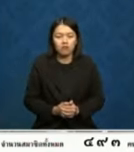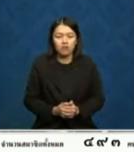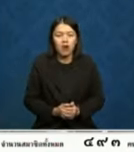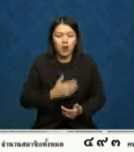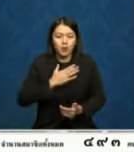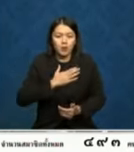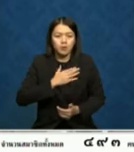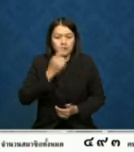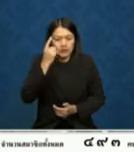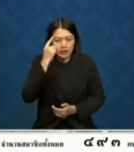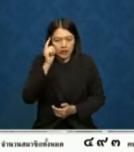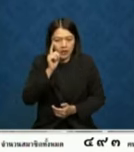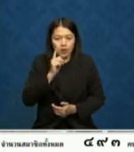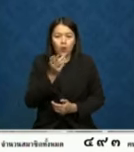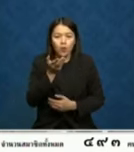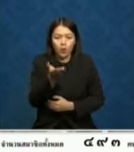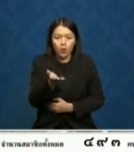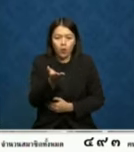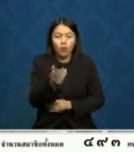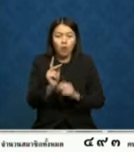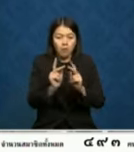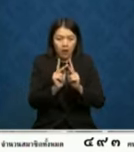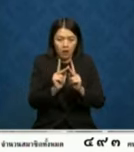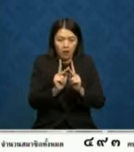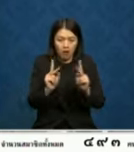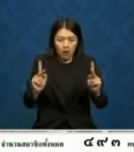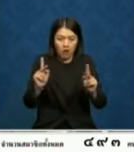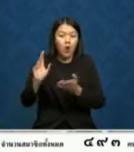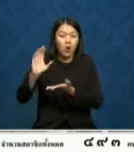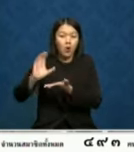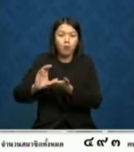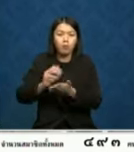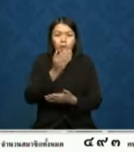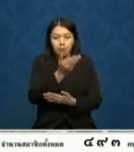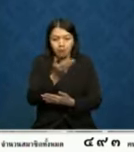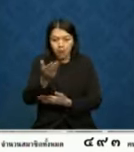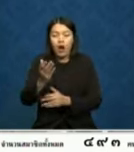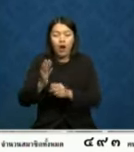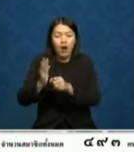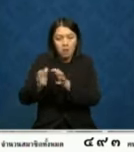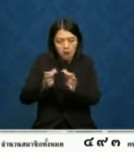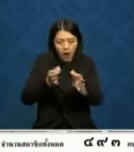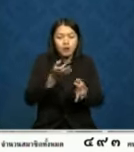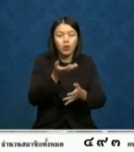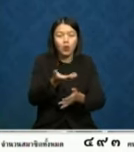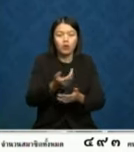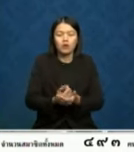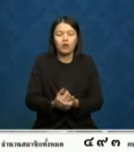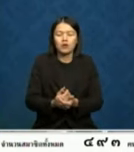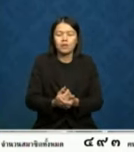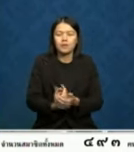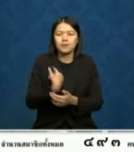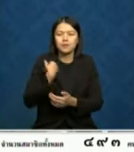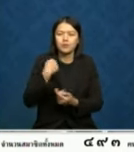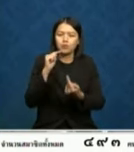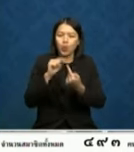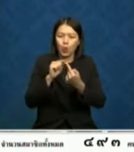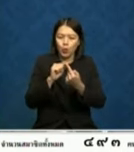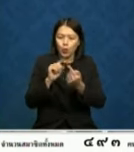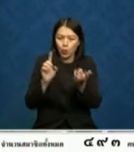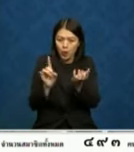ผมก็เลยอยากจะขอคณะกรรมธิการงบประมาณแต่ละท่านได้ช่วยอธิบายในเรื่องนี้ตัวชี้วัดอีกตัวนึงครับในเชิง